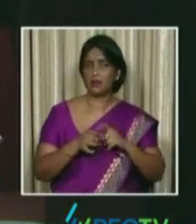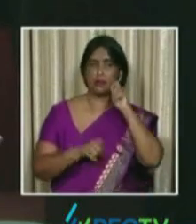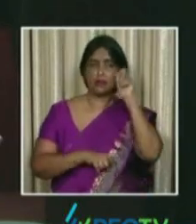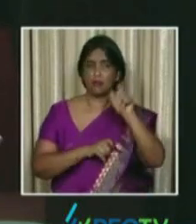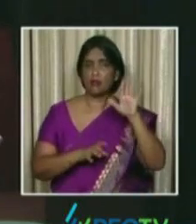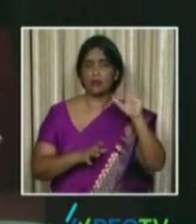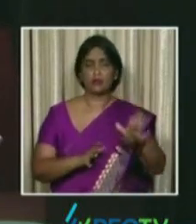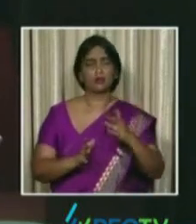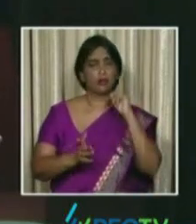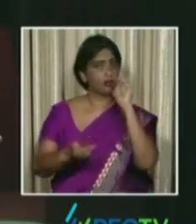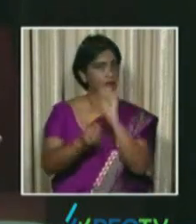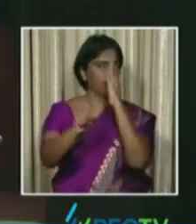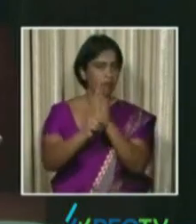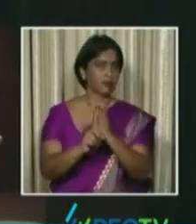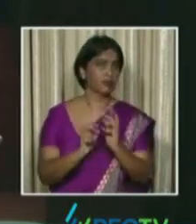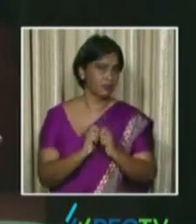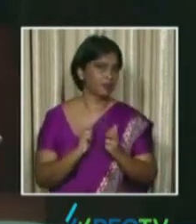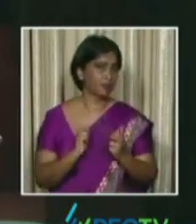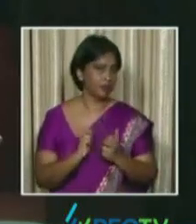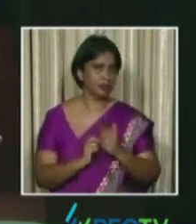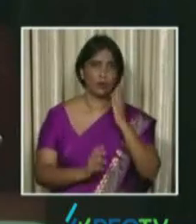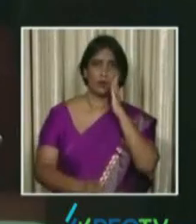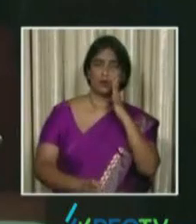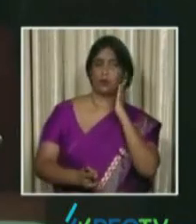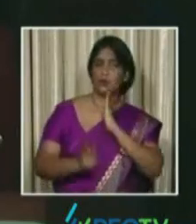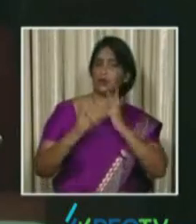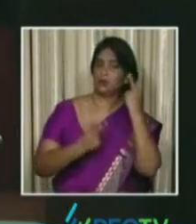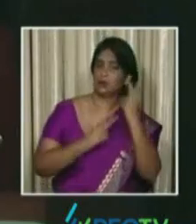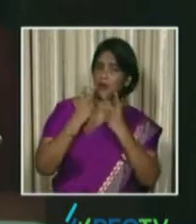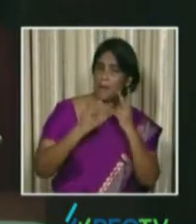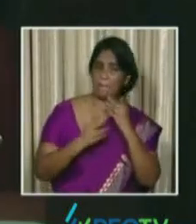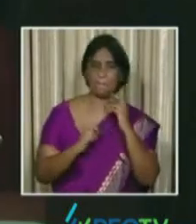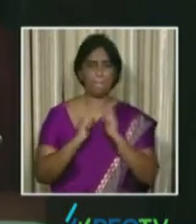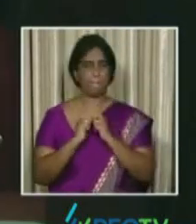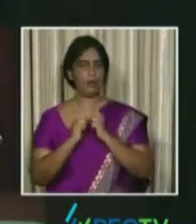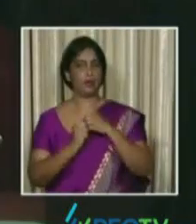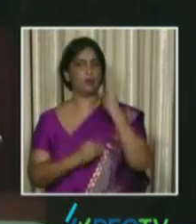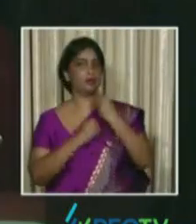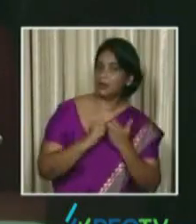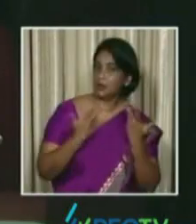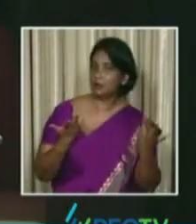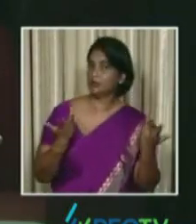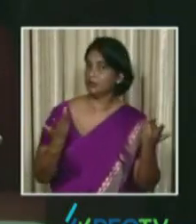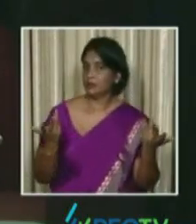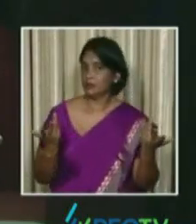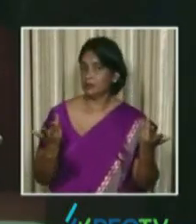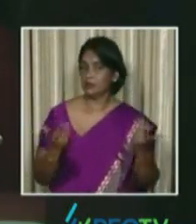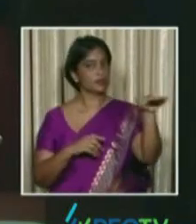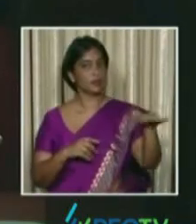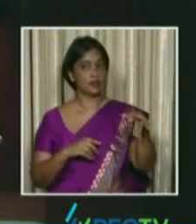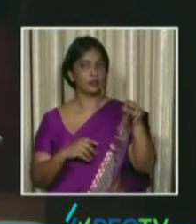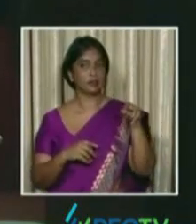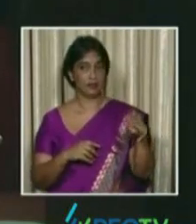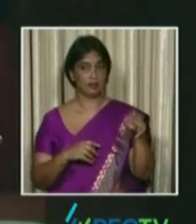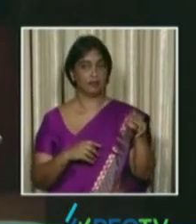ජනතාවගේ ආරක්ෂාව තහවුරු වෙන්නට ඕන. සංචාරක ශේෂ්ත්‍රයට බලපානවා, ආයෝජන ශේෂ්ත්‍රයට බලපානවා. මේ සමාජයේ